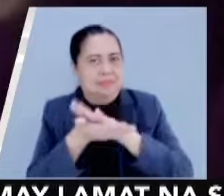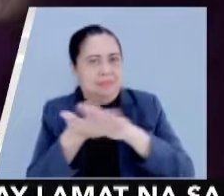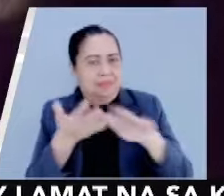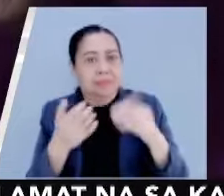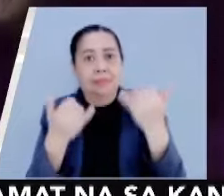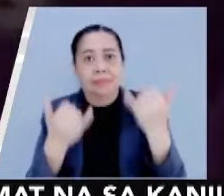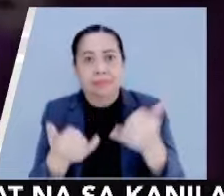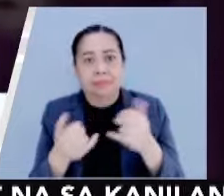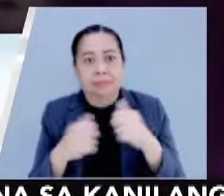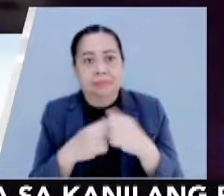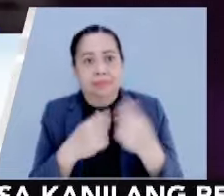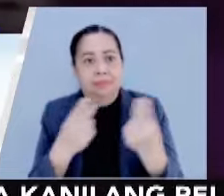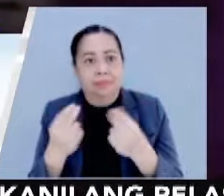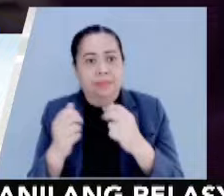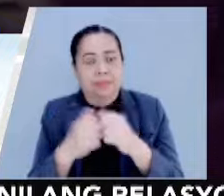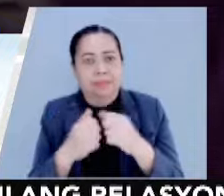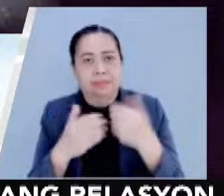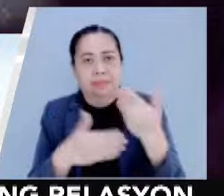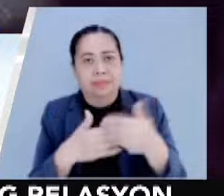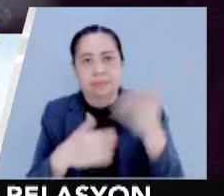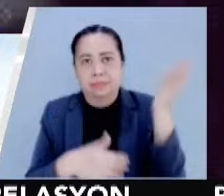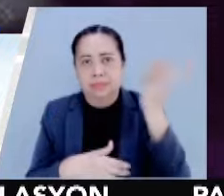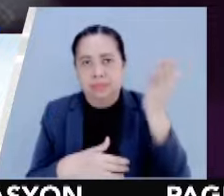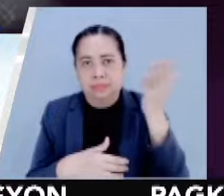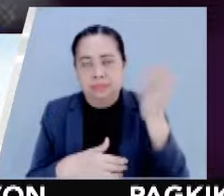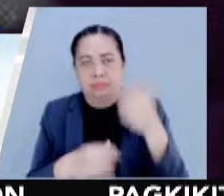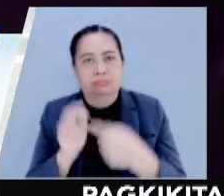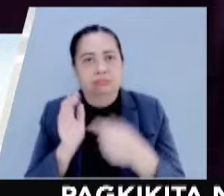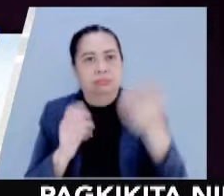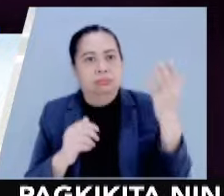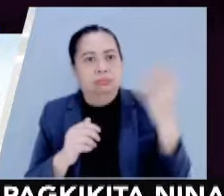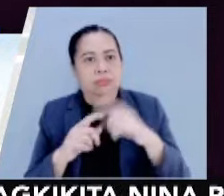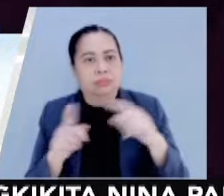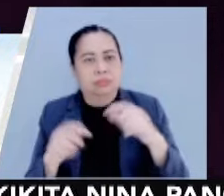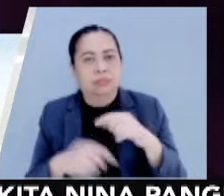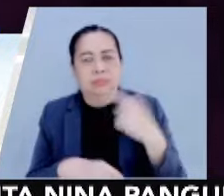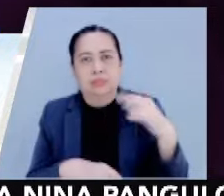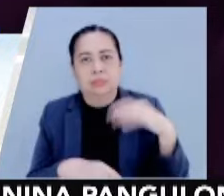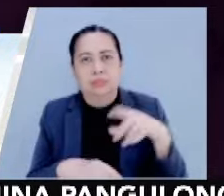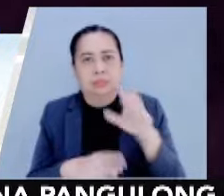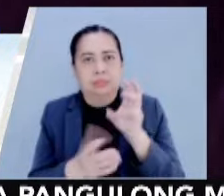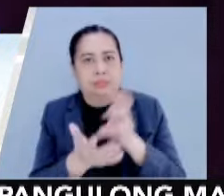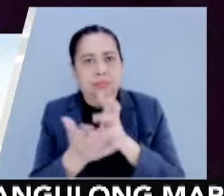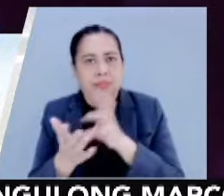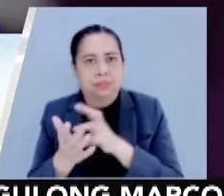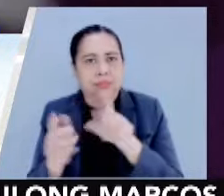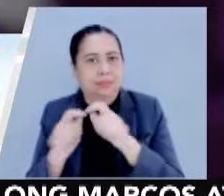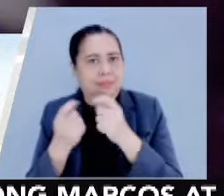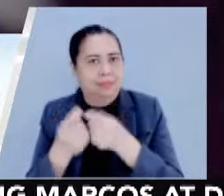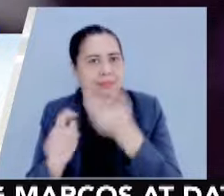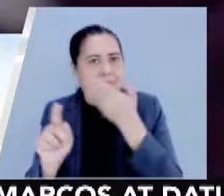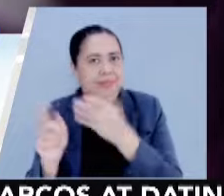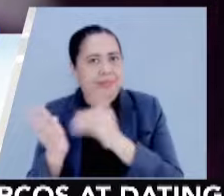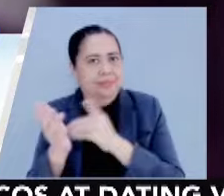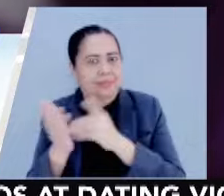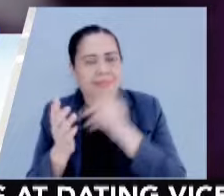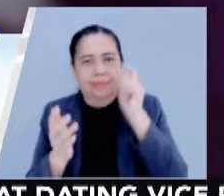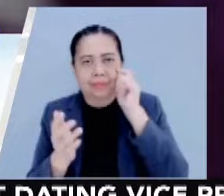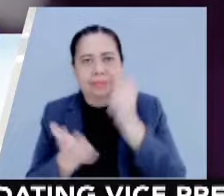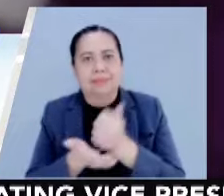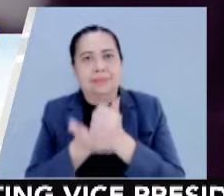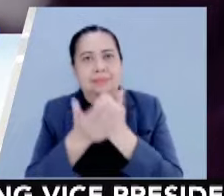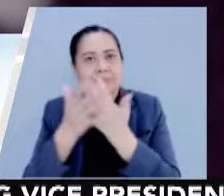nakapagsagawa na ng serye ng lectures at presentations sa Beneficiary City ang team ni Dr. Margo para makatulong sa pag-filter ng